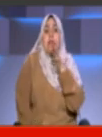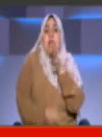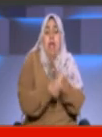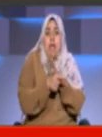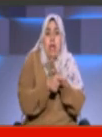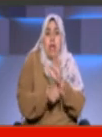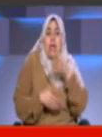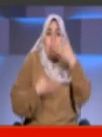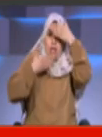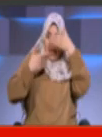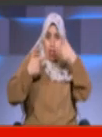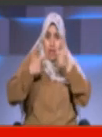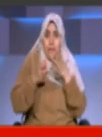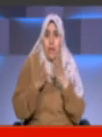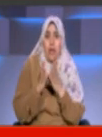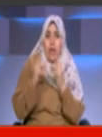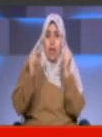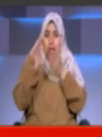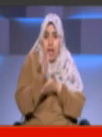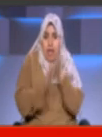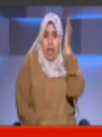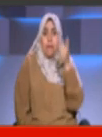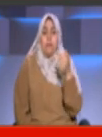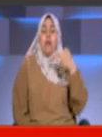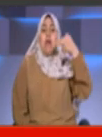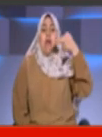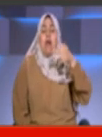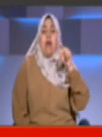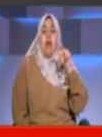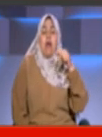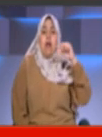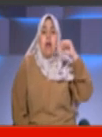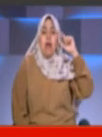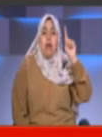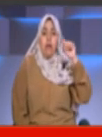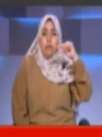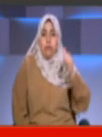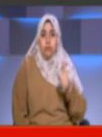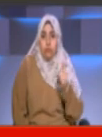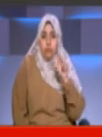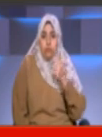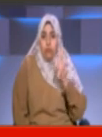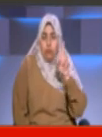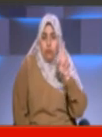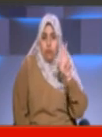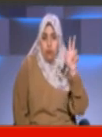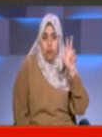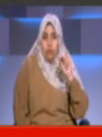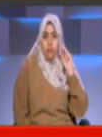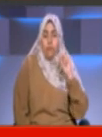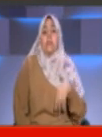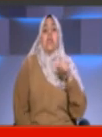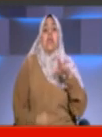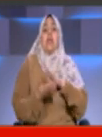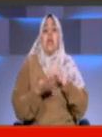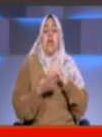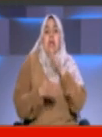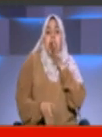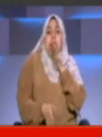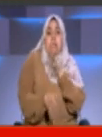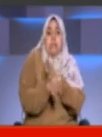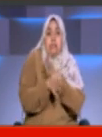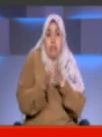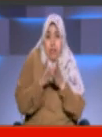الإرهابي الإخواني الهارب عبد الله محمد عبد العزيز القدوم، الإرهابي الإخواني الهارب